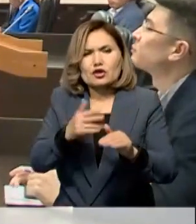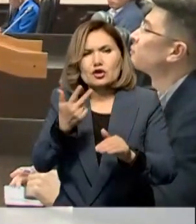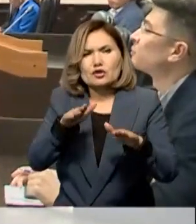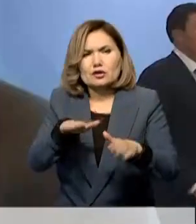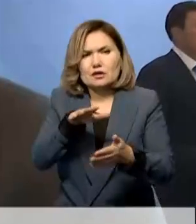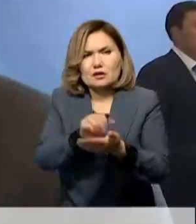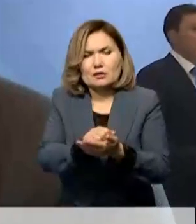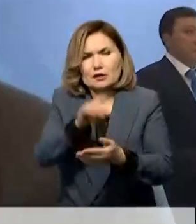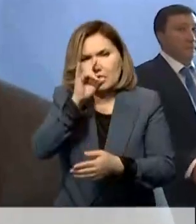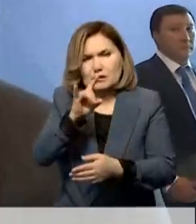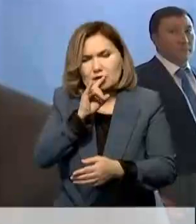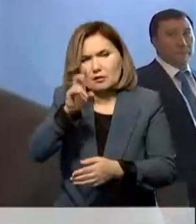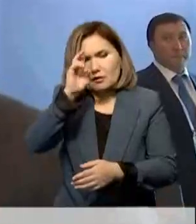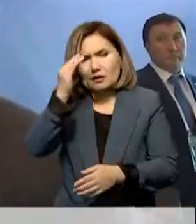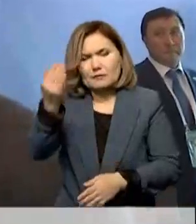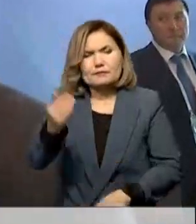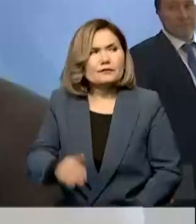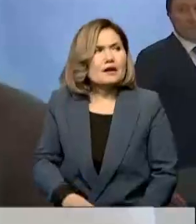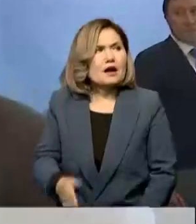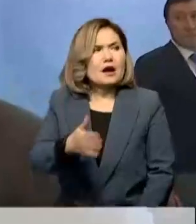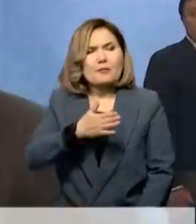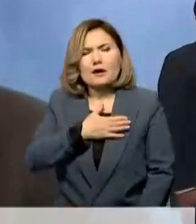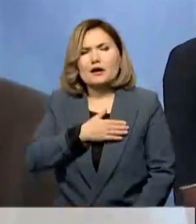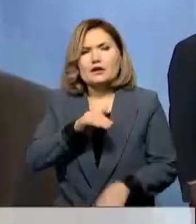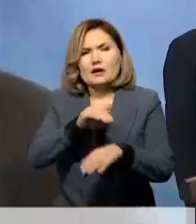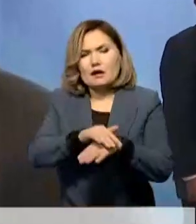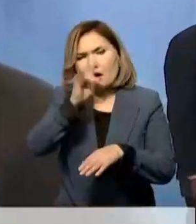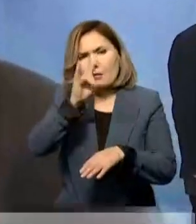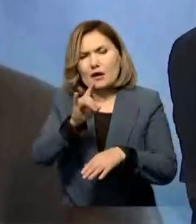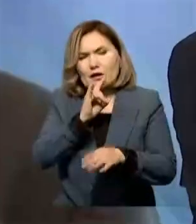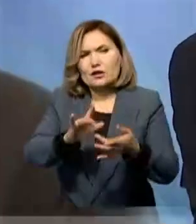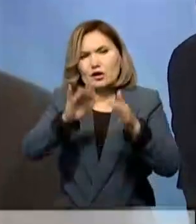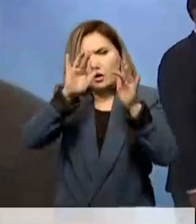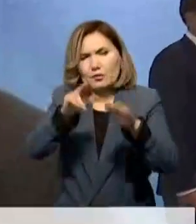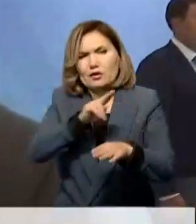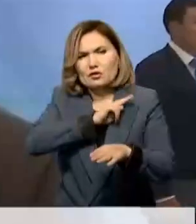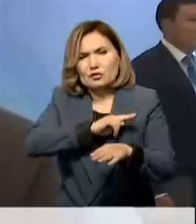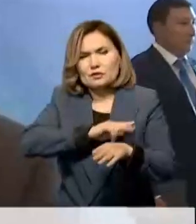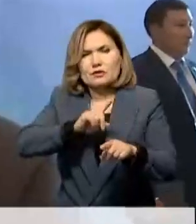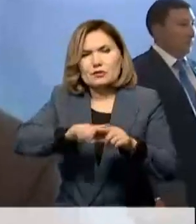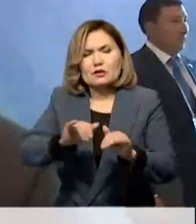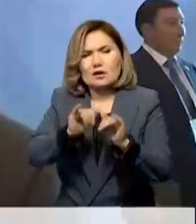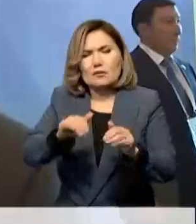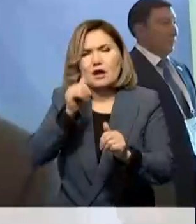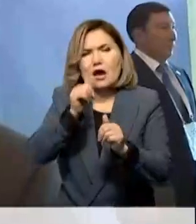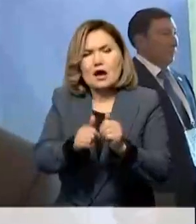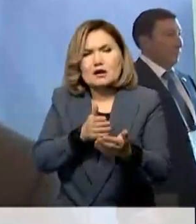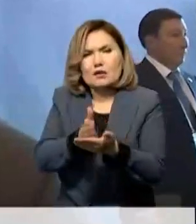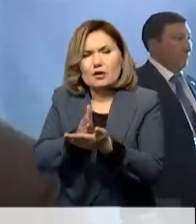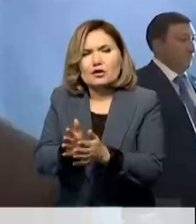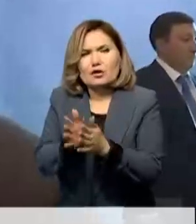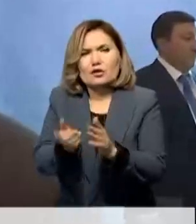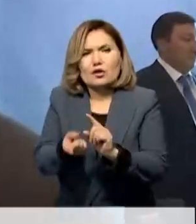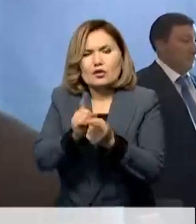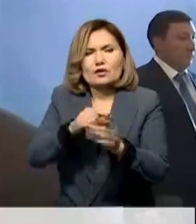үштікке енеді. Біздің дерек бойынша Қазақстанда цифрландыру жұмысы қарқынды жүріп жатыр. Әр салада осындай өрлеу